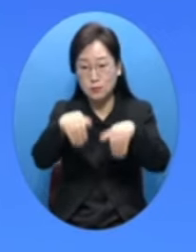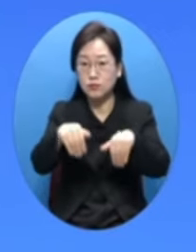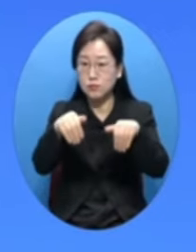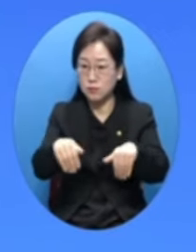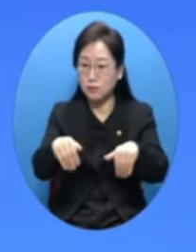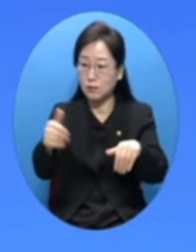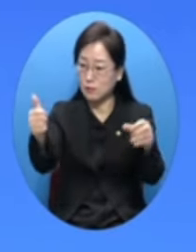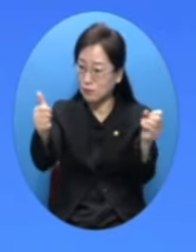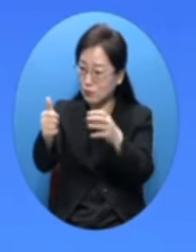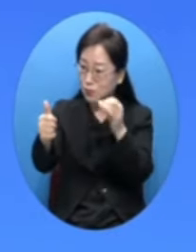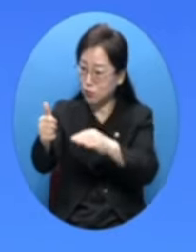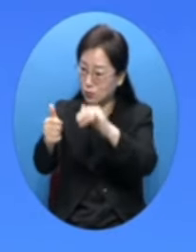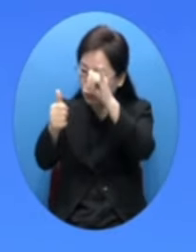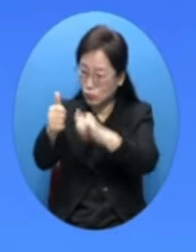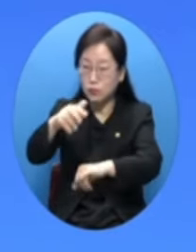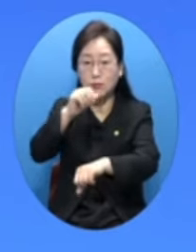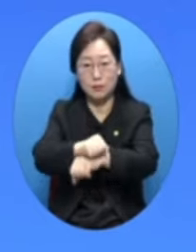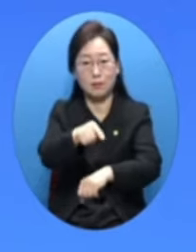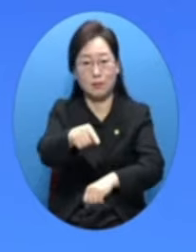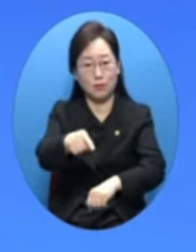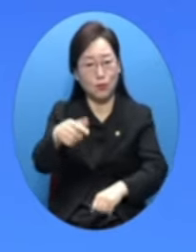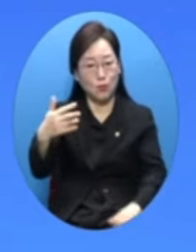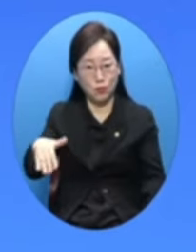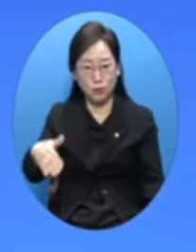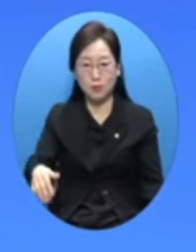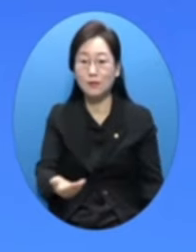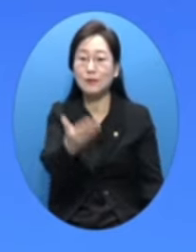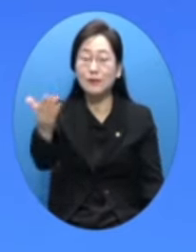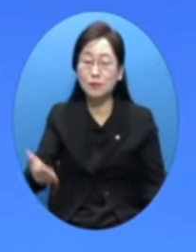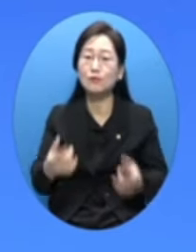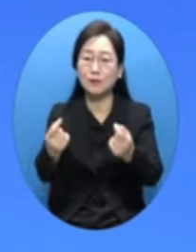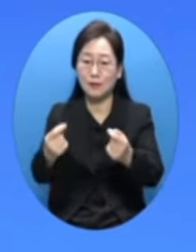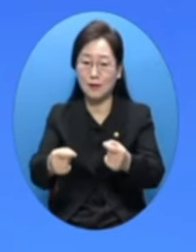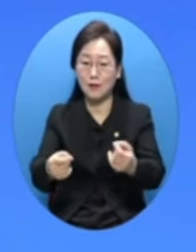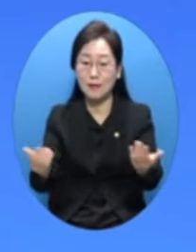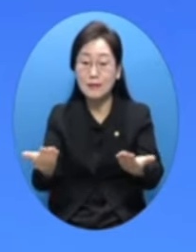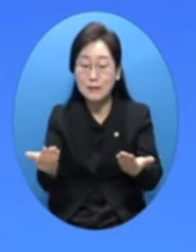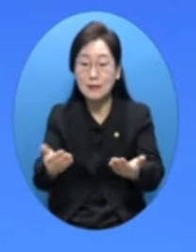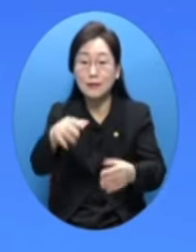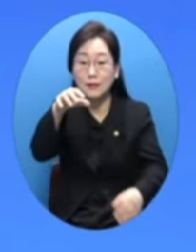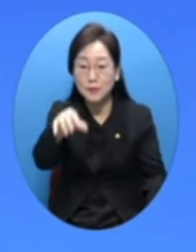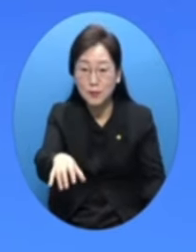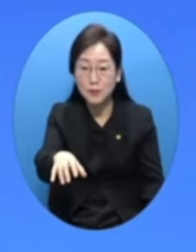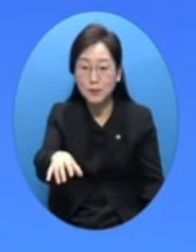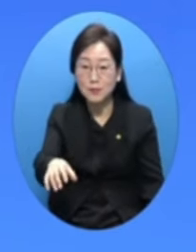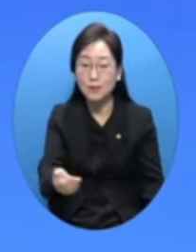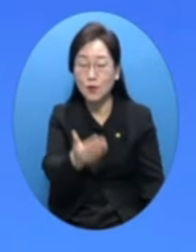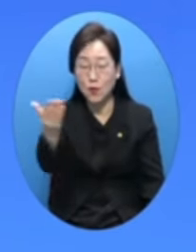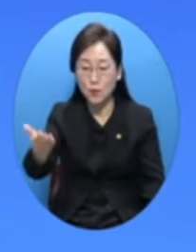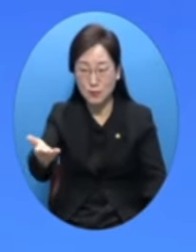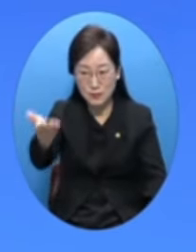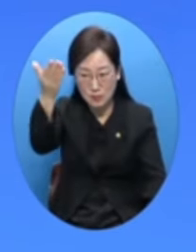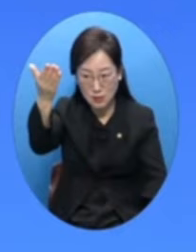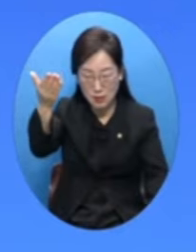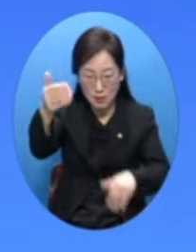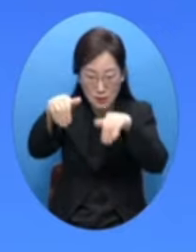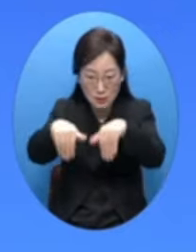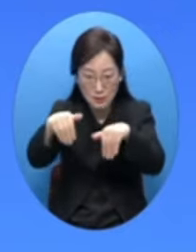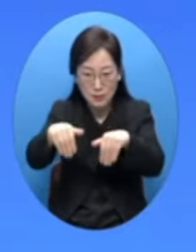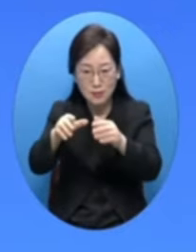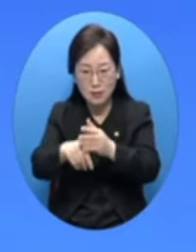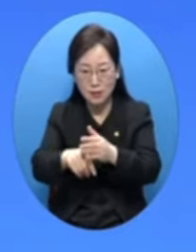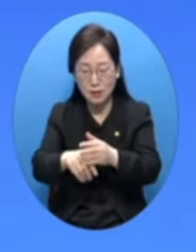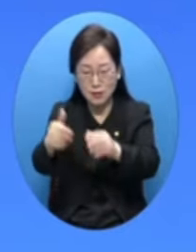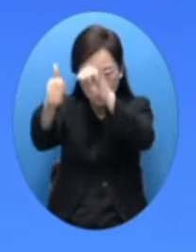그 충신들인지 몰라요. 여러분, 직장에서 여러분 상사를 모시고 있을 때 이런 충신들이